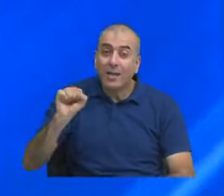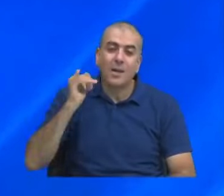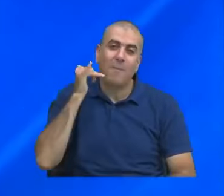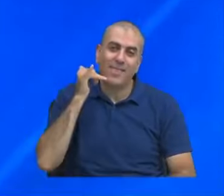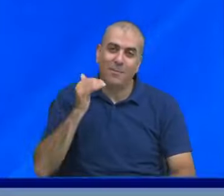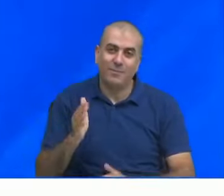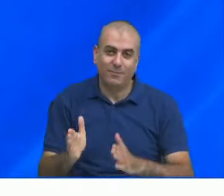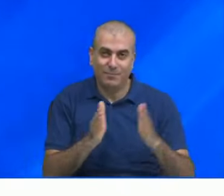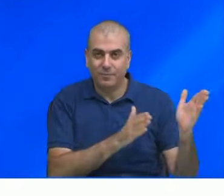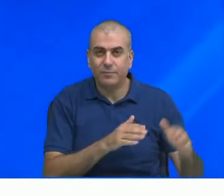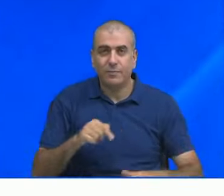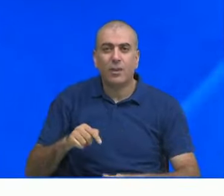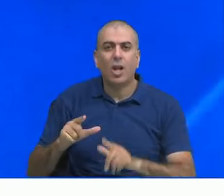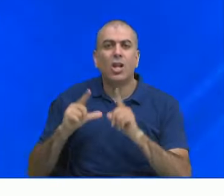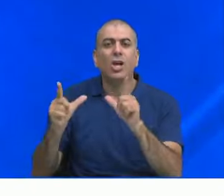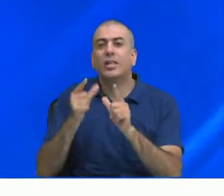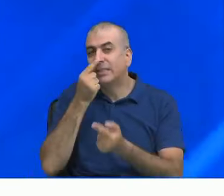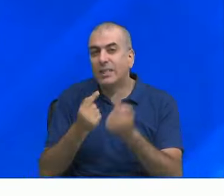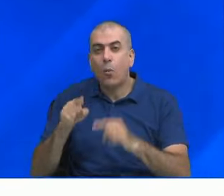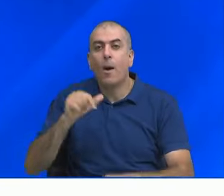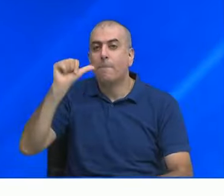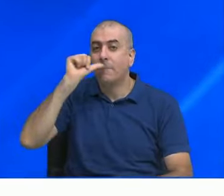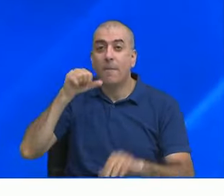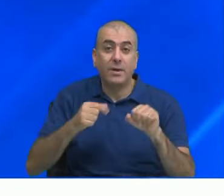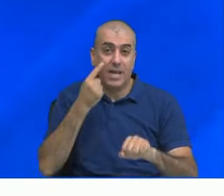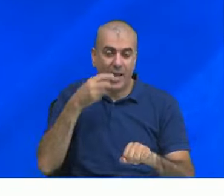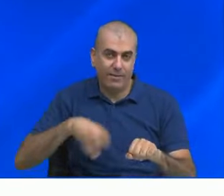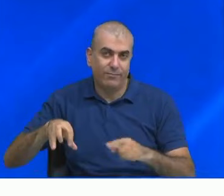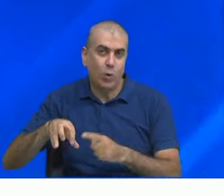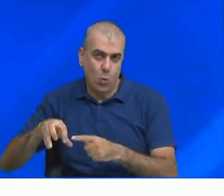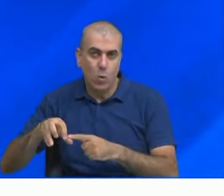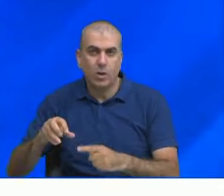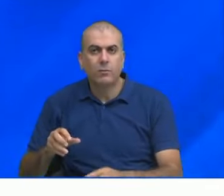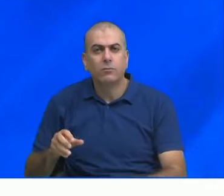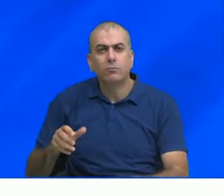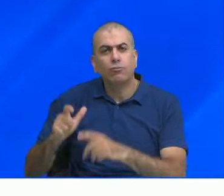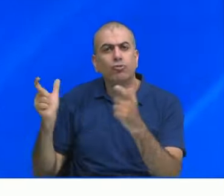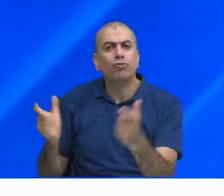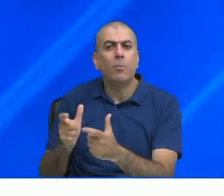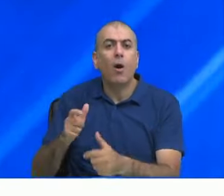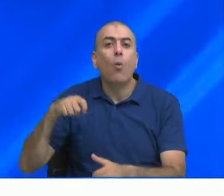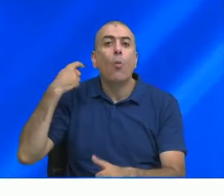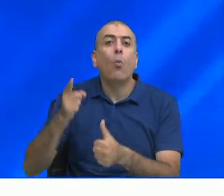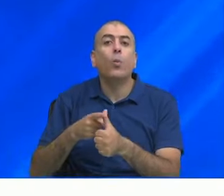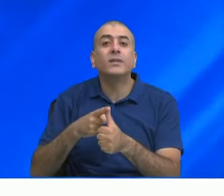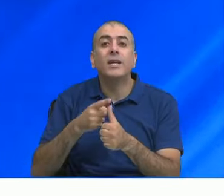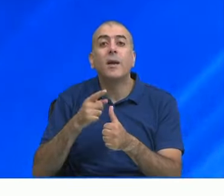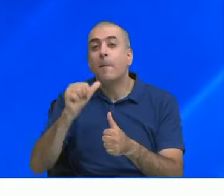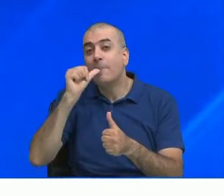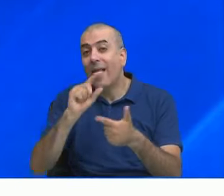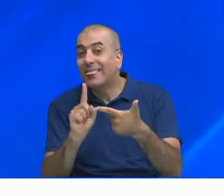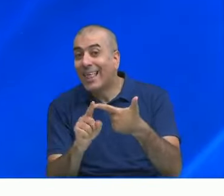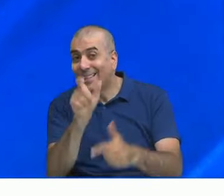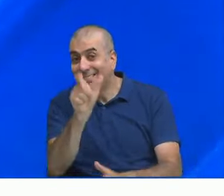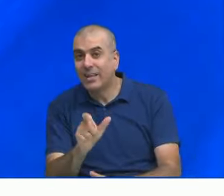ناقشت لجنه الزراعه والمياه في مجلس العيان برئاسه العين الدكتور عاكف الزعبي خلال اجتماعها مع امين عام وزاره